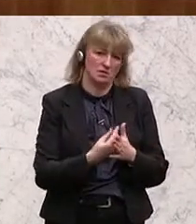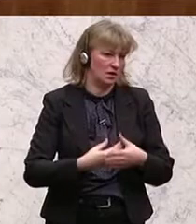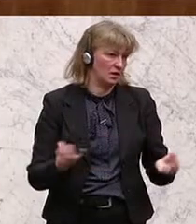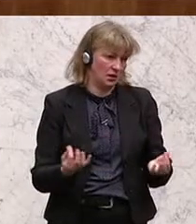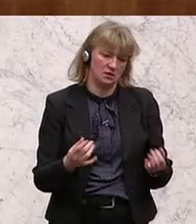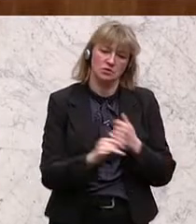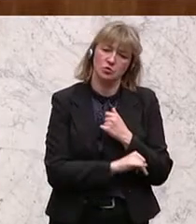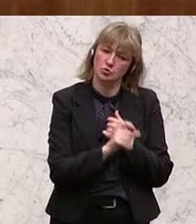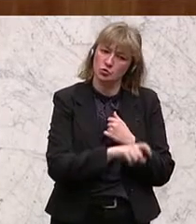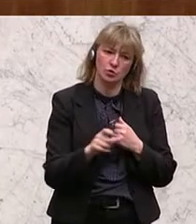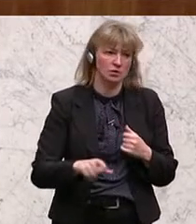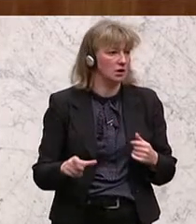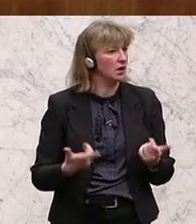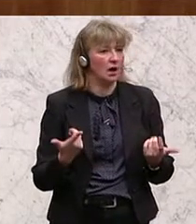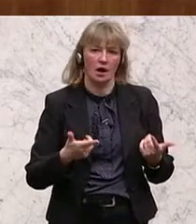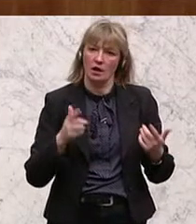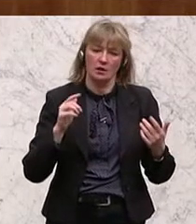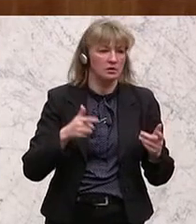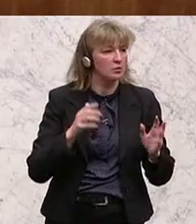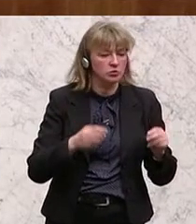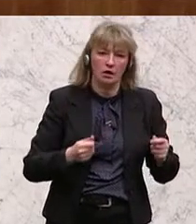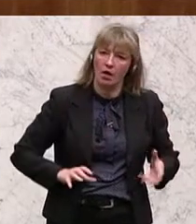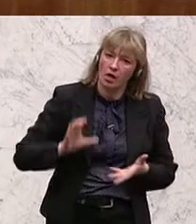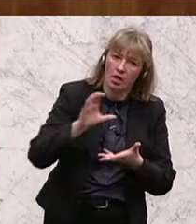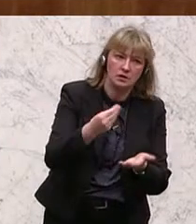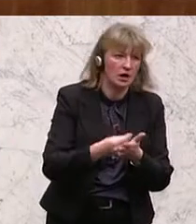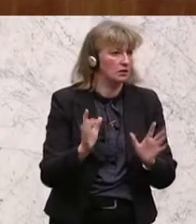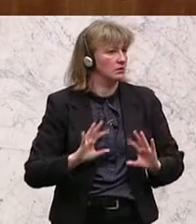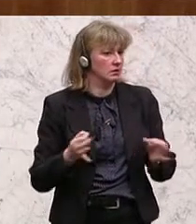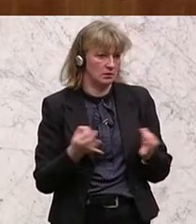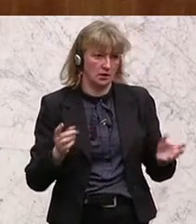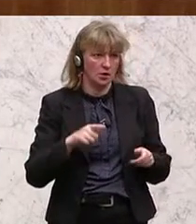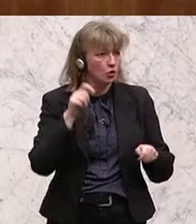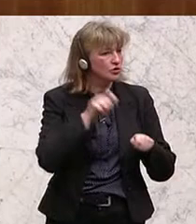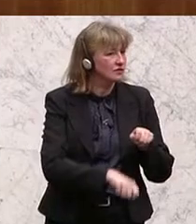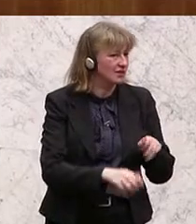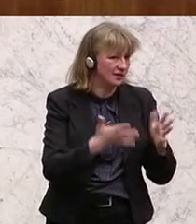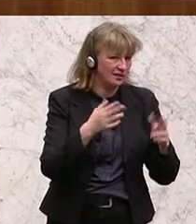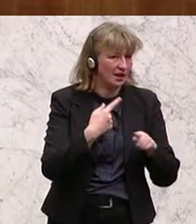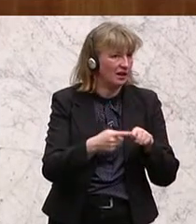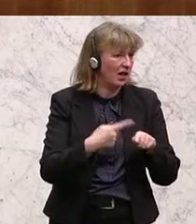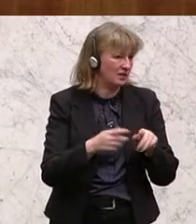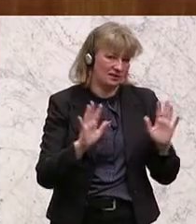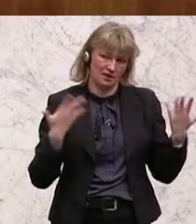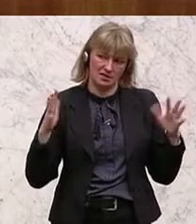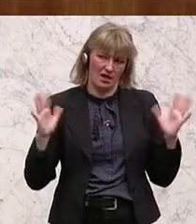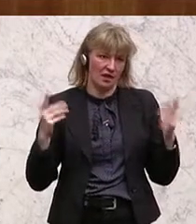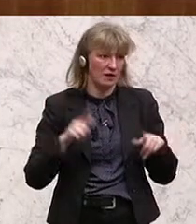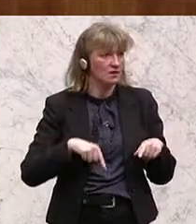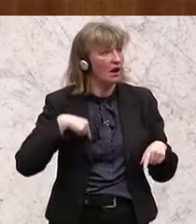die Studierenden nicht in Unkosten stürzt, die Studierenden nicht zwingt, Kredite aufzunehmen, an denen sie dann ihr Leben